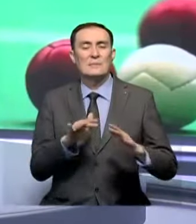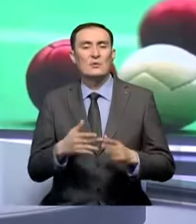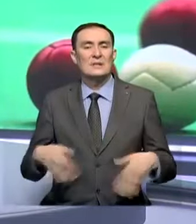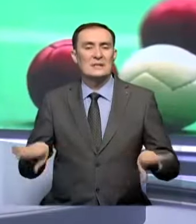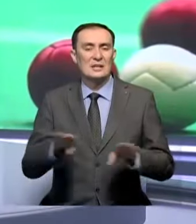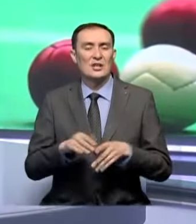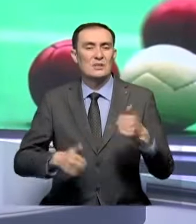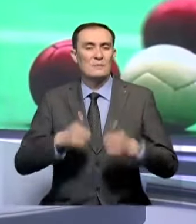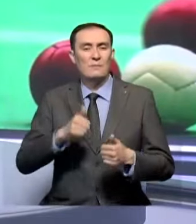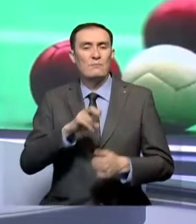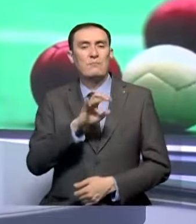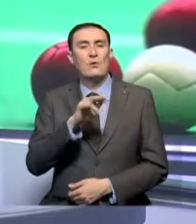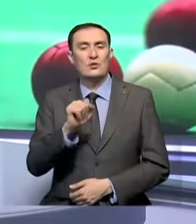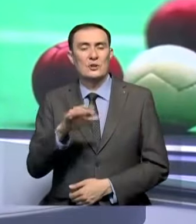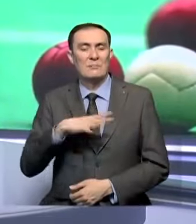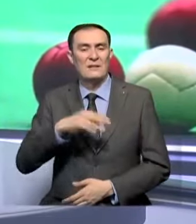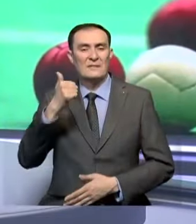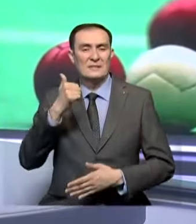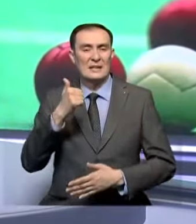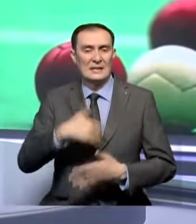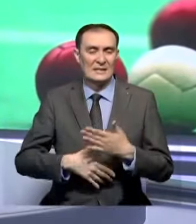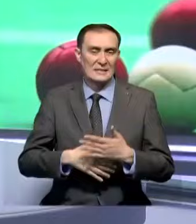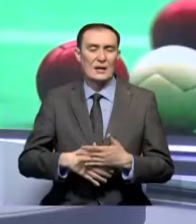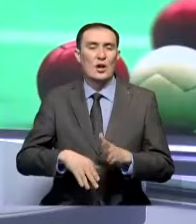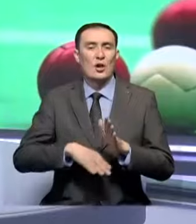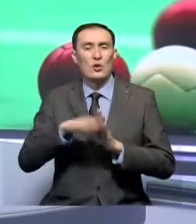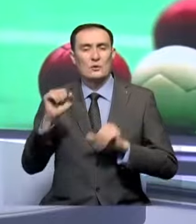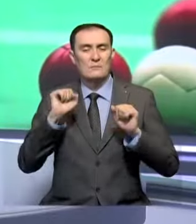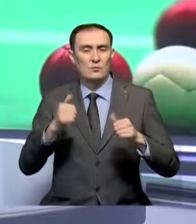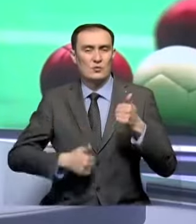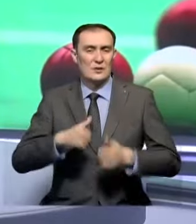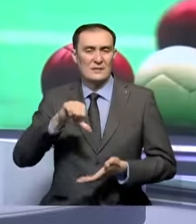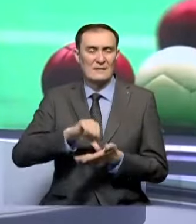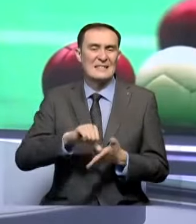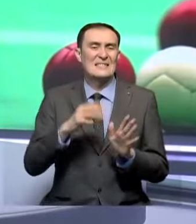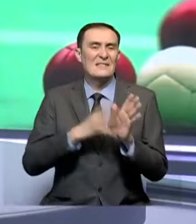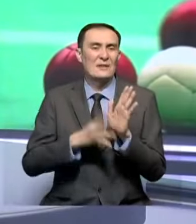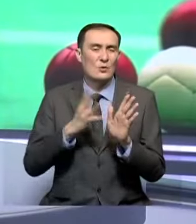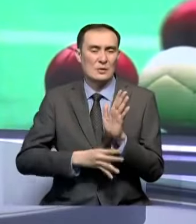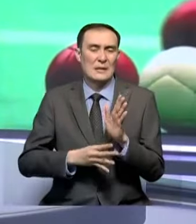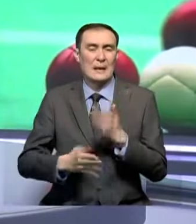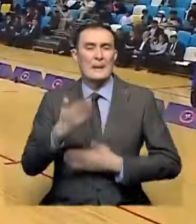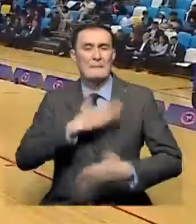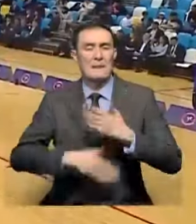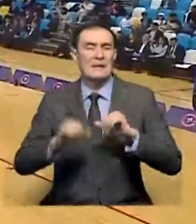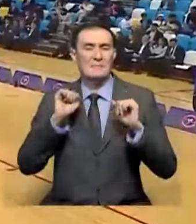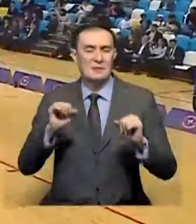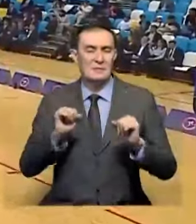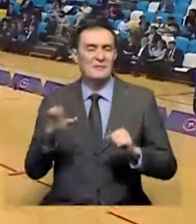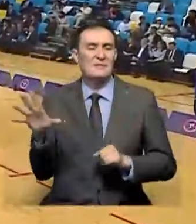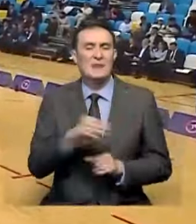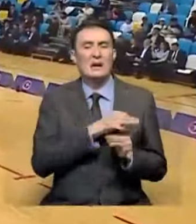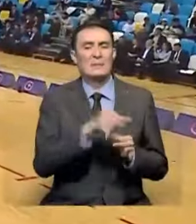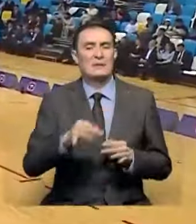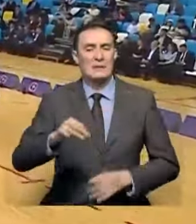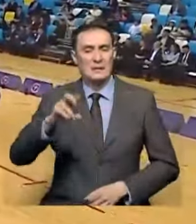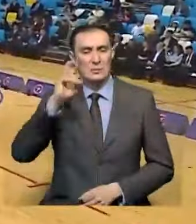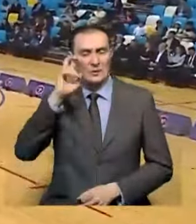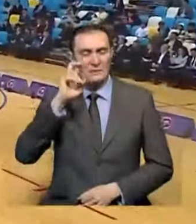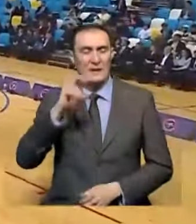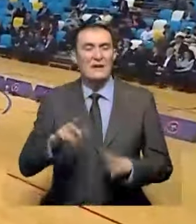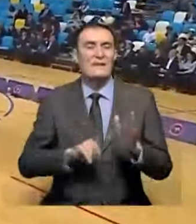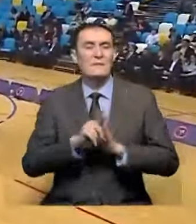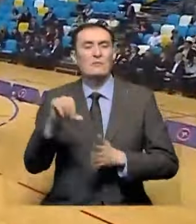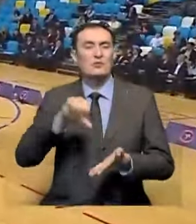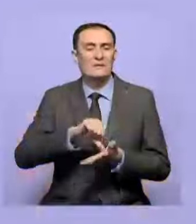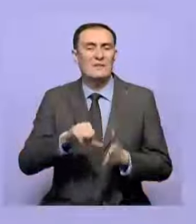чемпионата по бочи прошла сегодня в столице за звание лучших боролись 90 пара спортсменов из всех регионов страны впервые